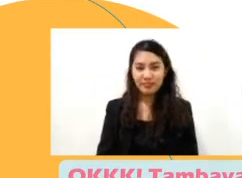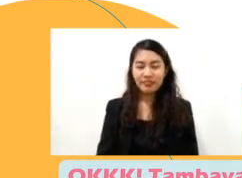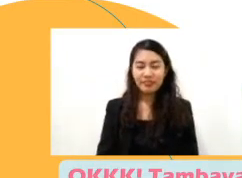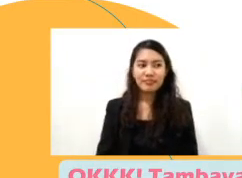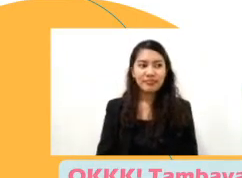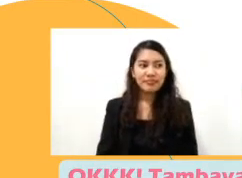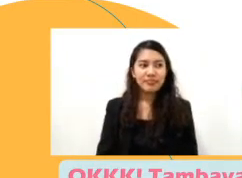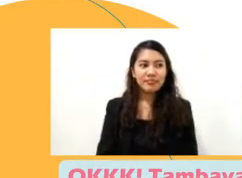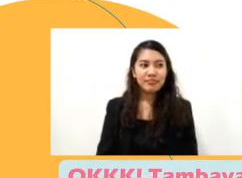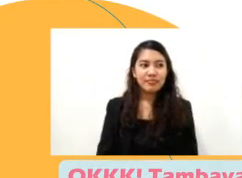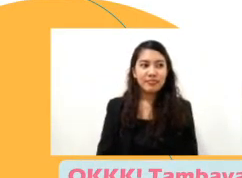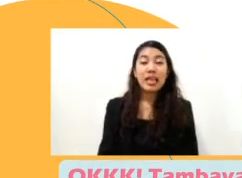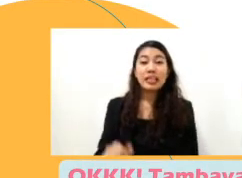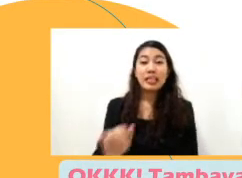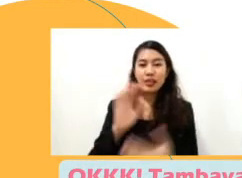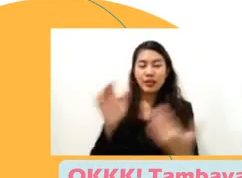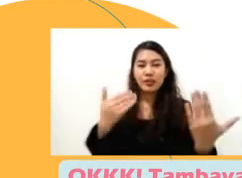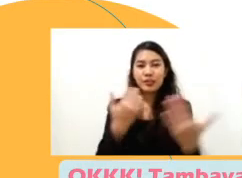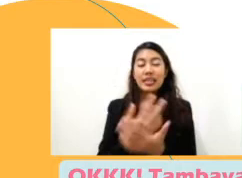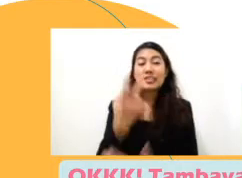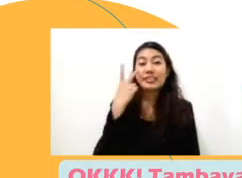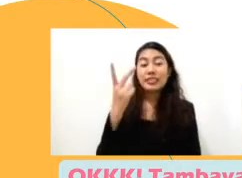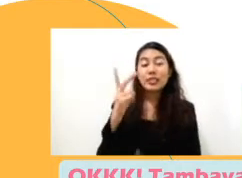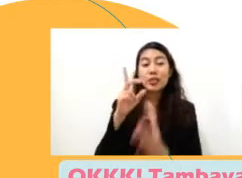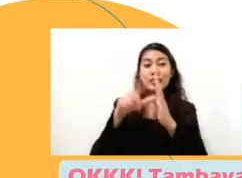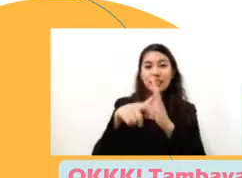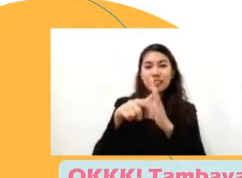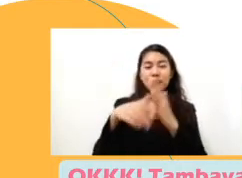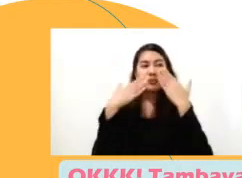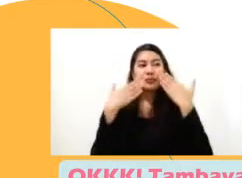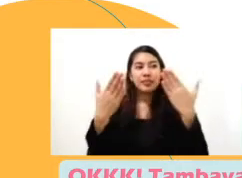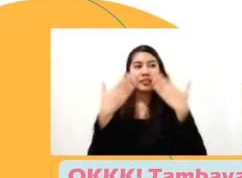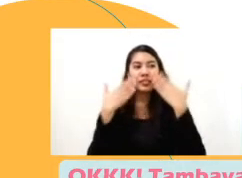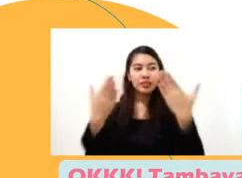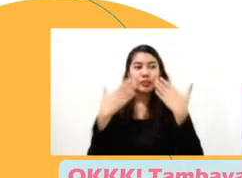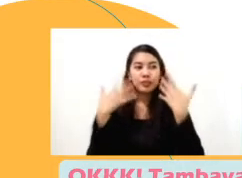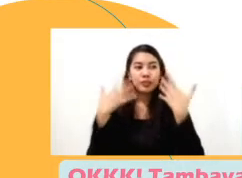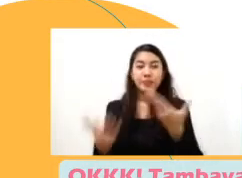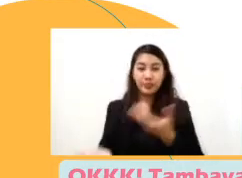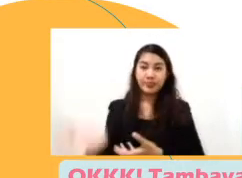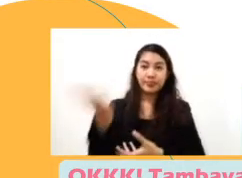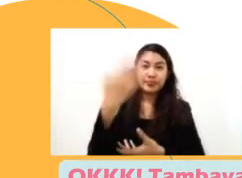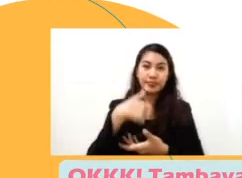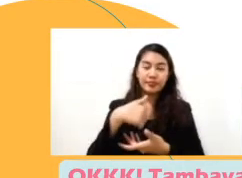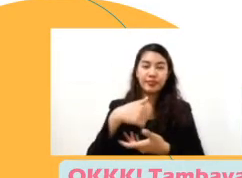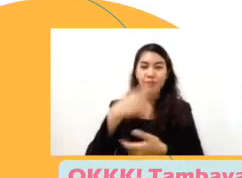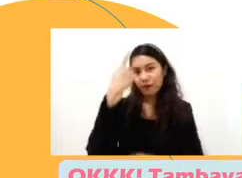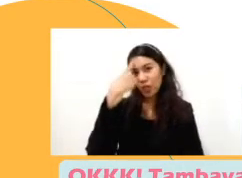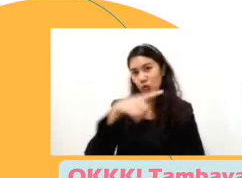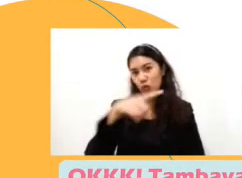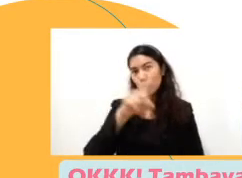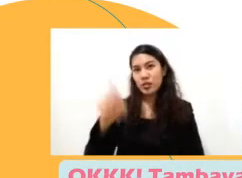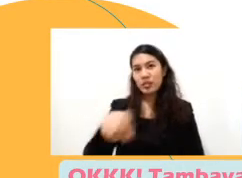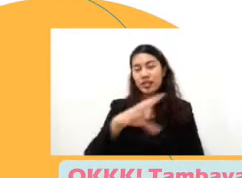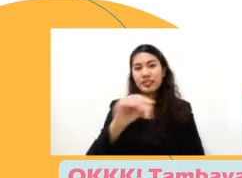Ayun lang, so we'll see you later. Maraming salamat. Magsama-sama tayo ulit para sa question and answer portion.